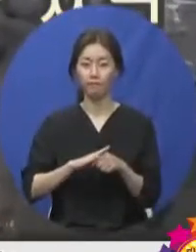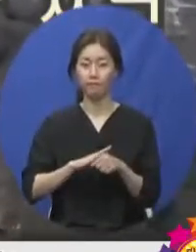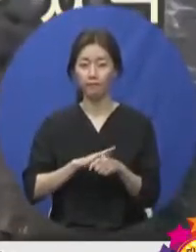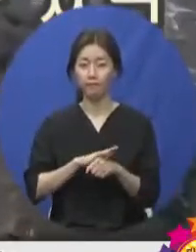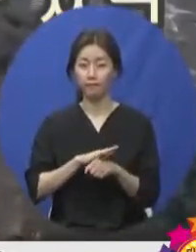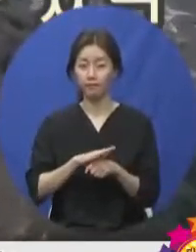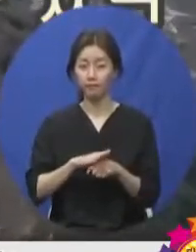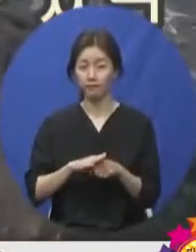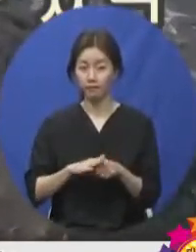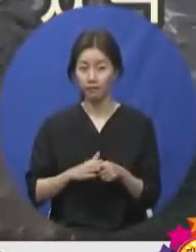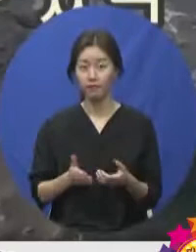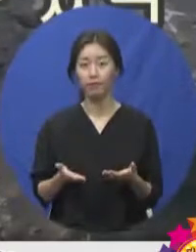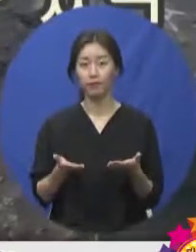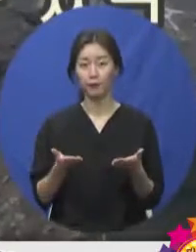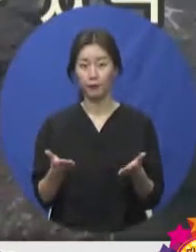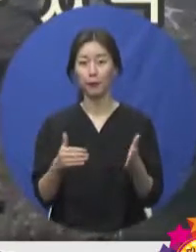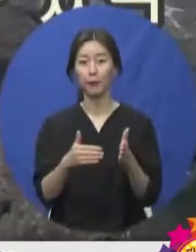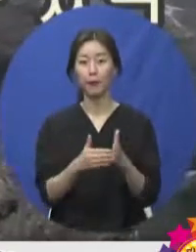번쯤